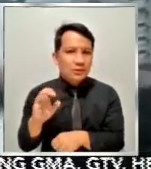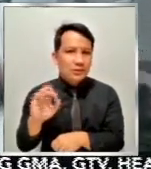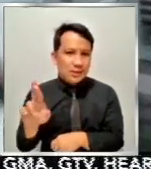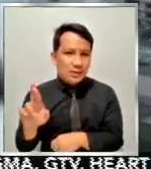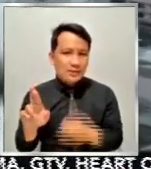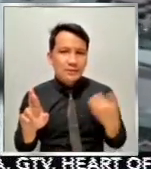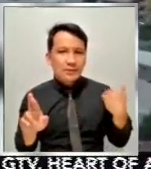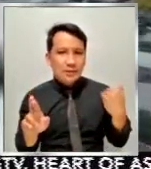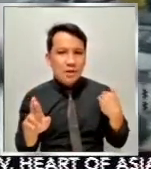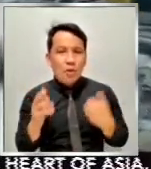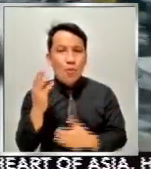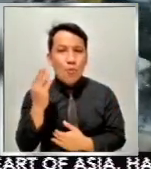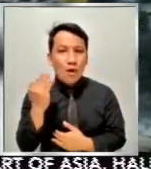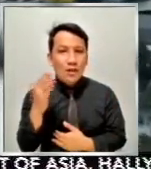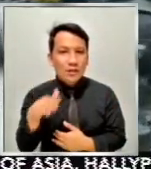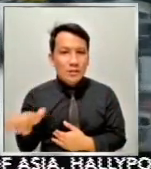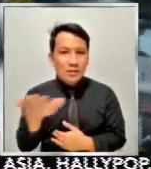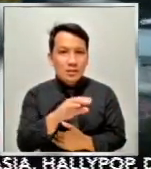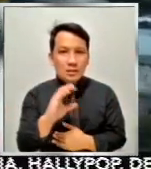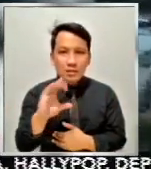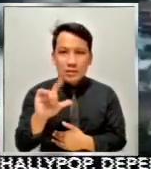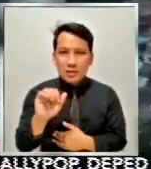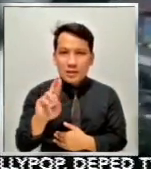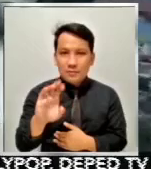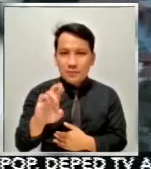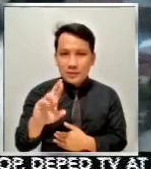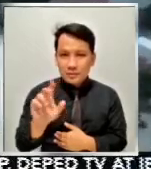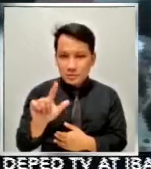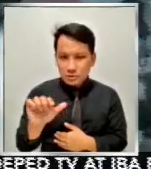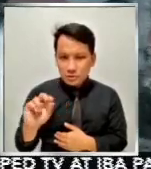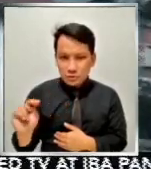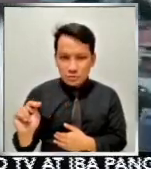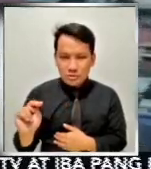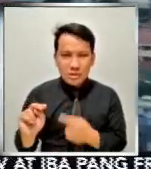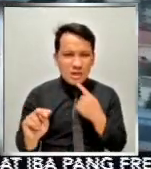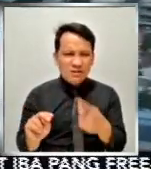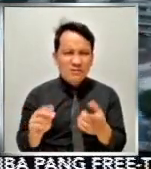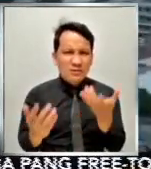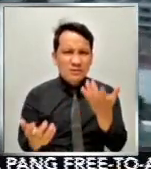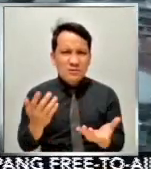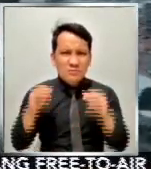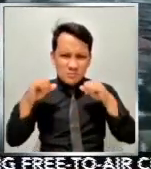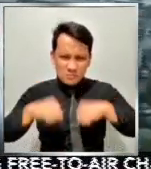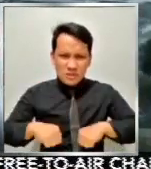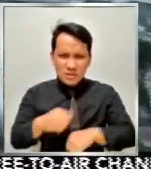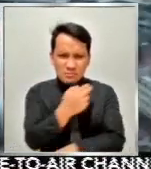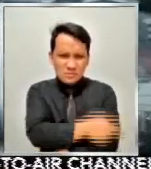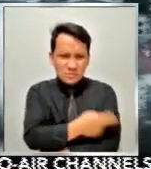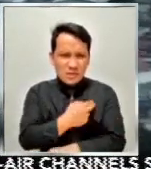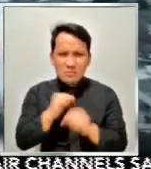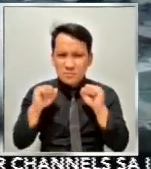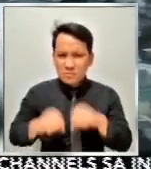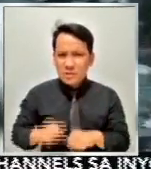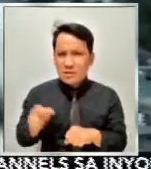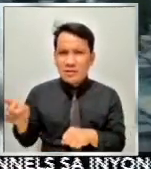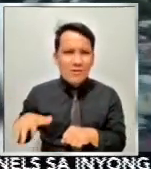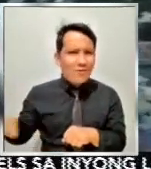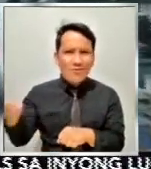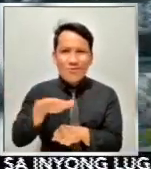pati po ang mga Calabar Zone, Region 3 and Region 2. Uh-huh. Halos po lahat ng hospital po dyan ay